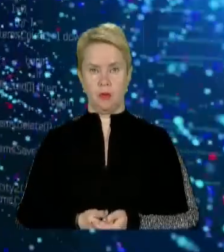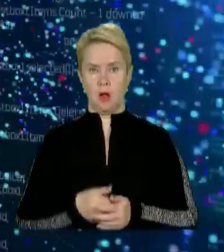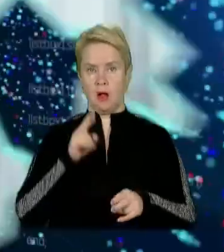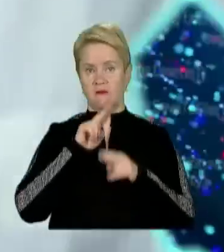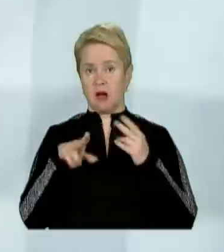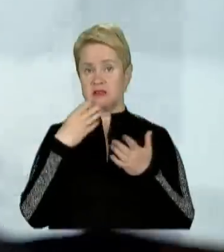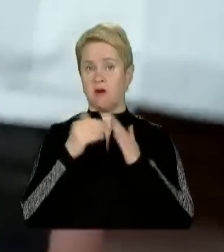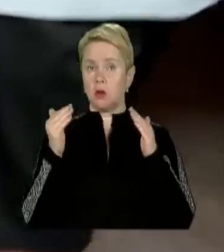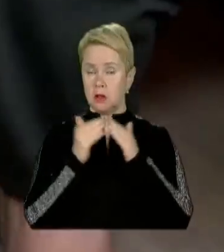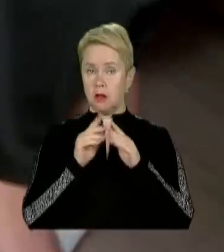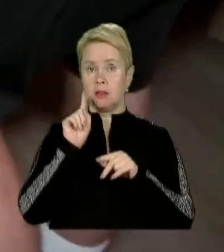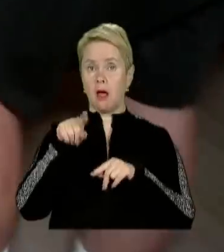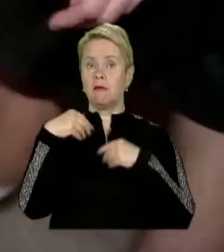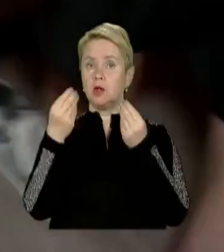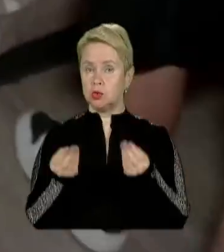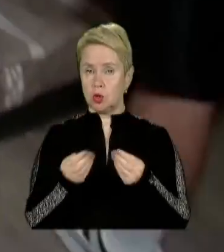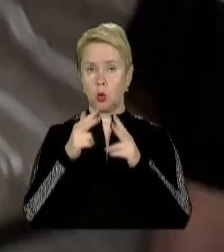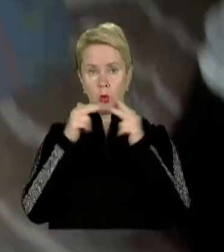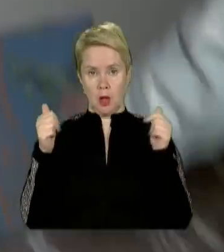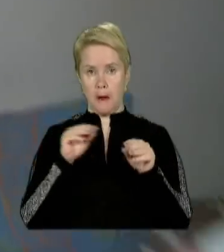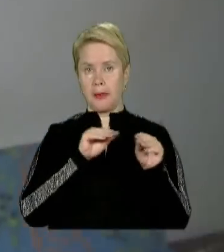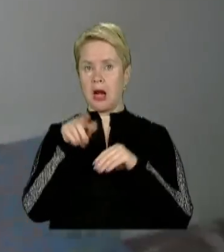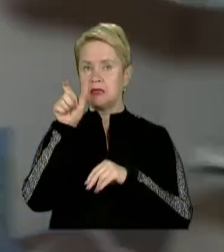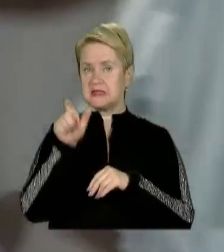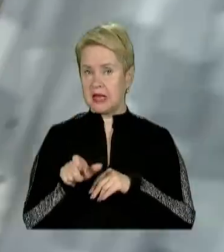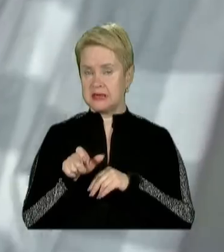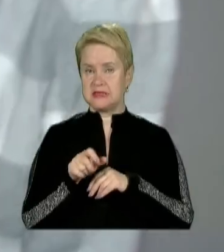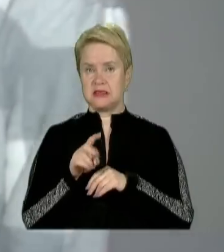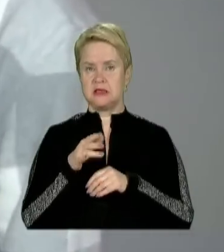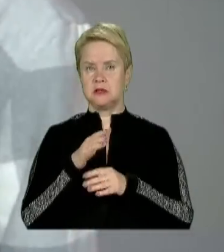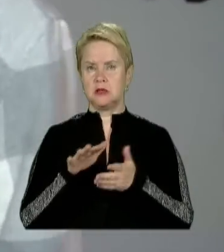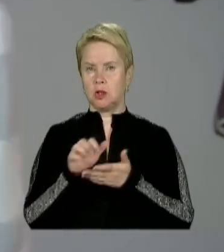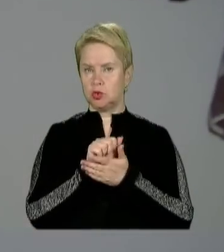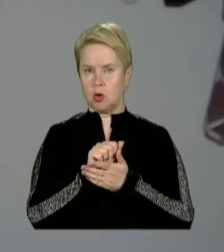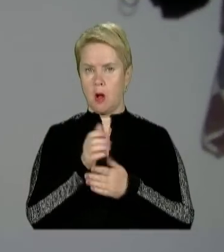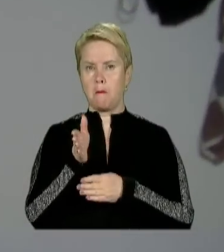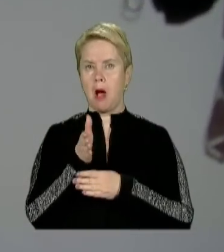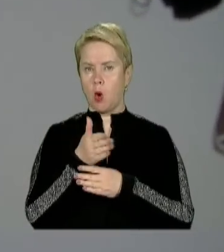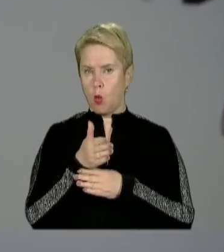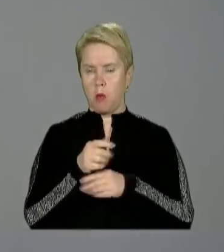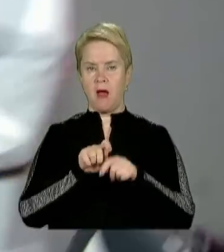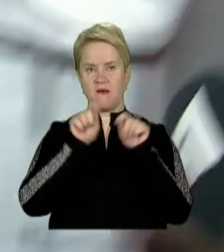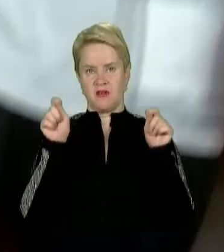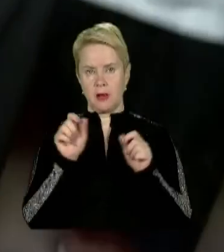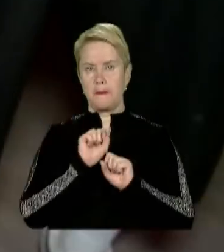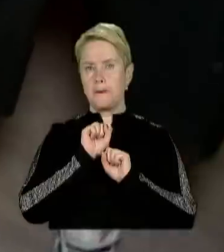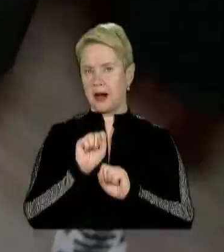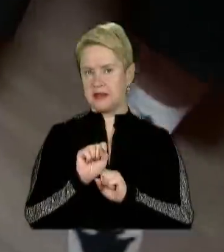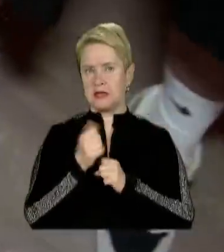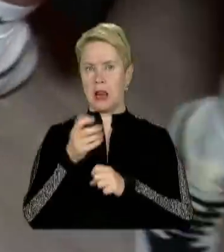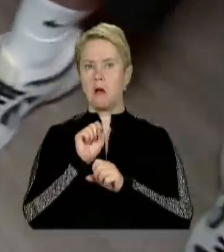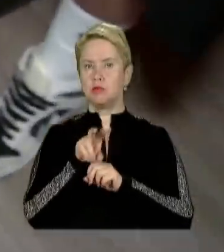Втратив свій дім, але дав його іншим. У Дніпрі переселенець зі знищеного окупантами Маріуполя відкрив прихисток